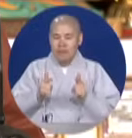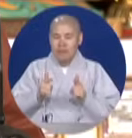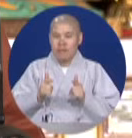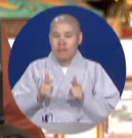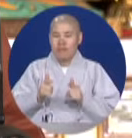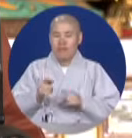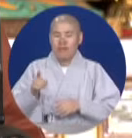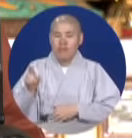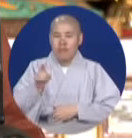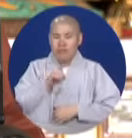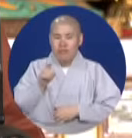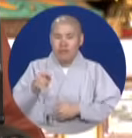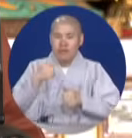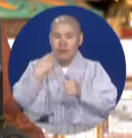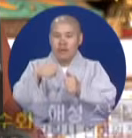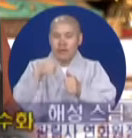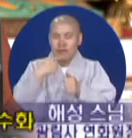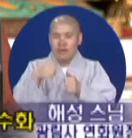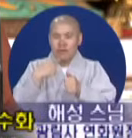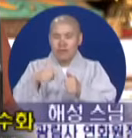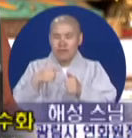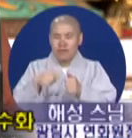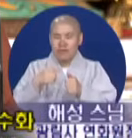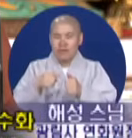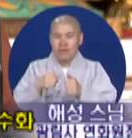도대체 무엇을 가르치셨을까?